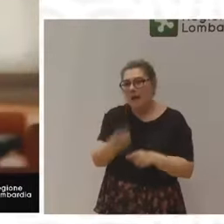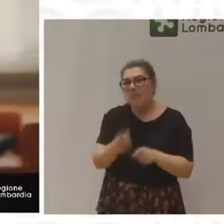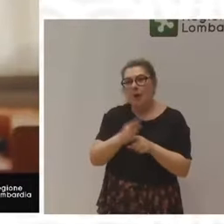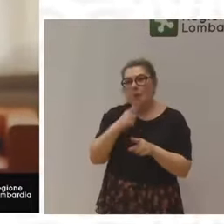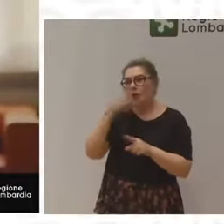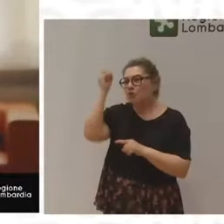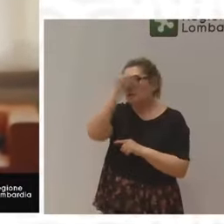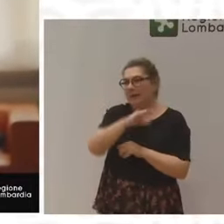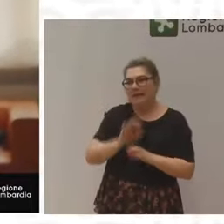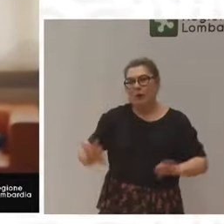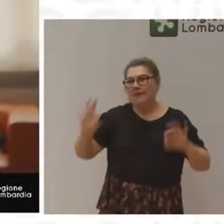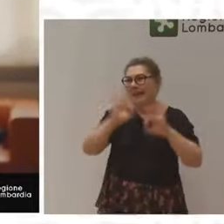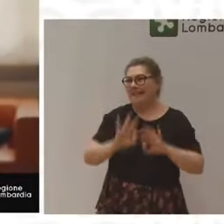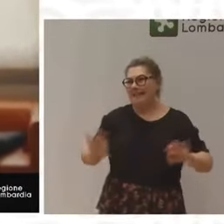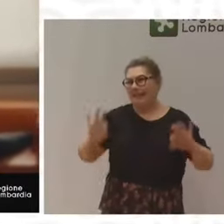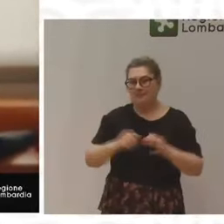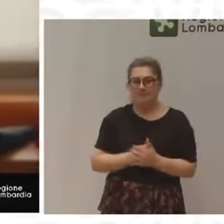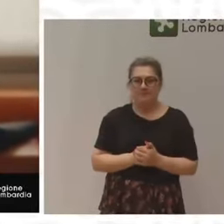dimenticare nulla.